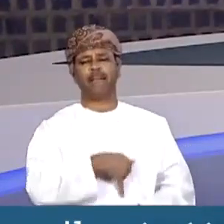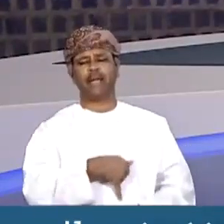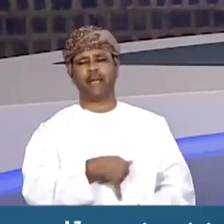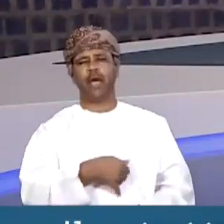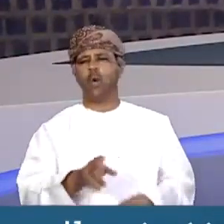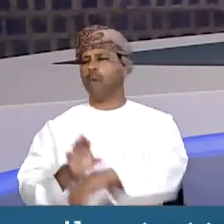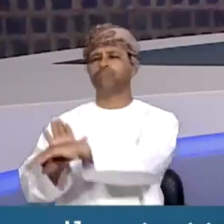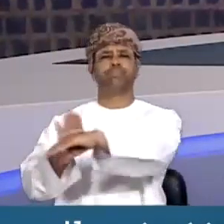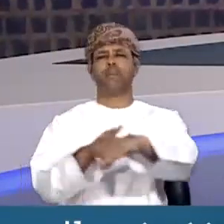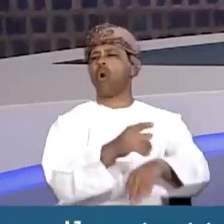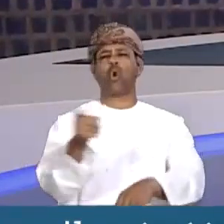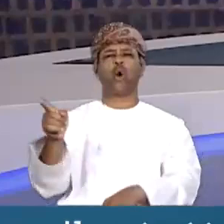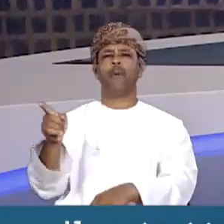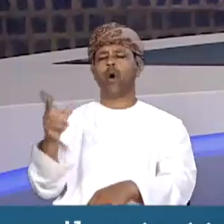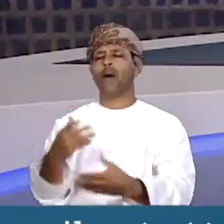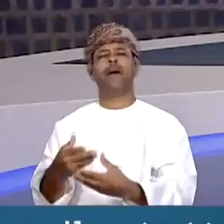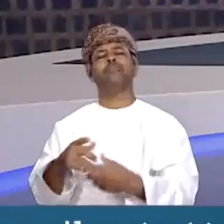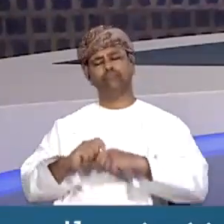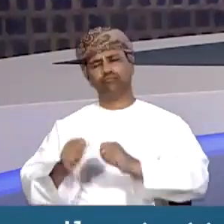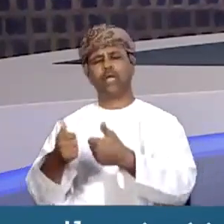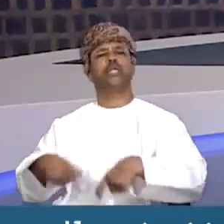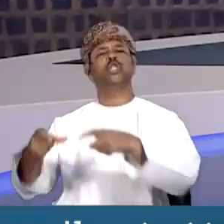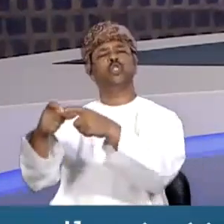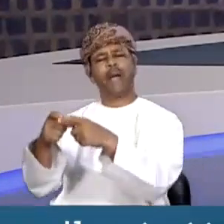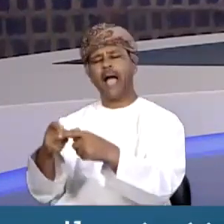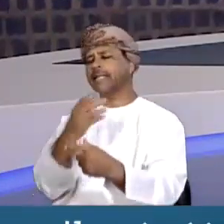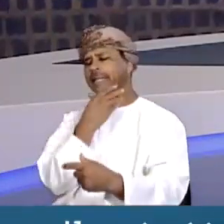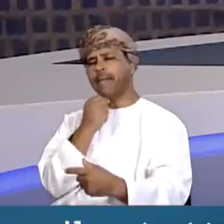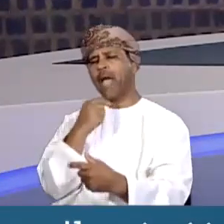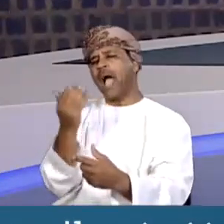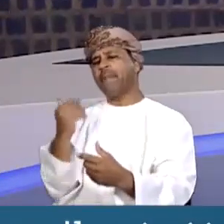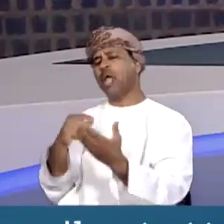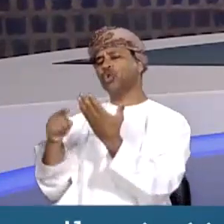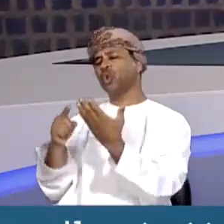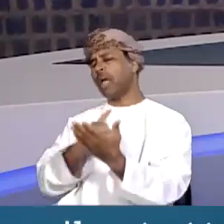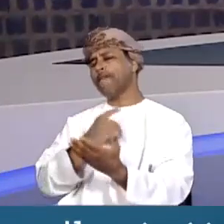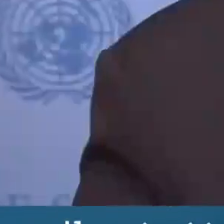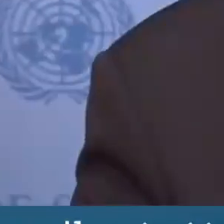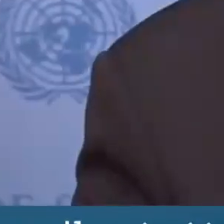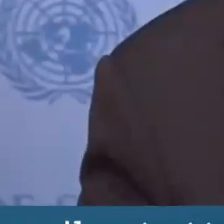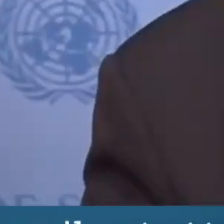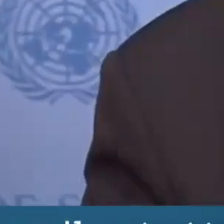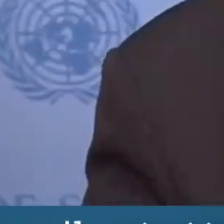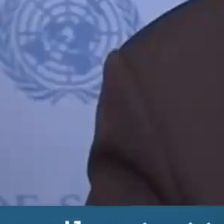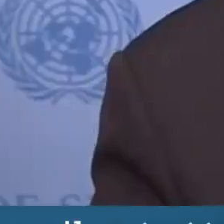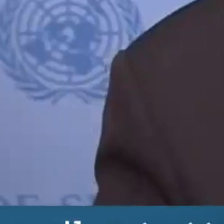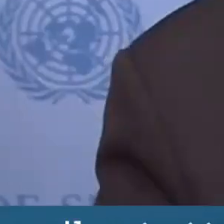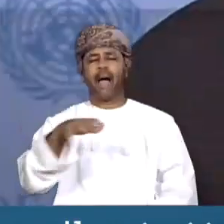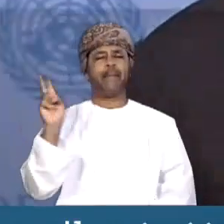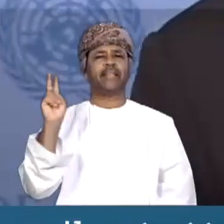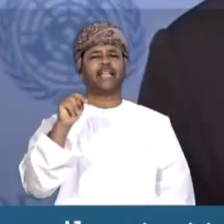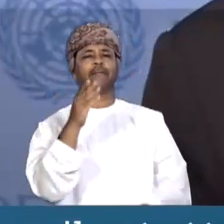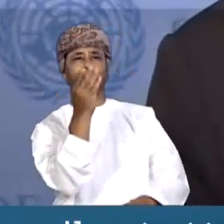وحث كل الأطراف على إجراء محادثات بنية طيبة دون شروط مسبقة. وقال الأمين العام للأمم المتحدة